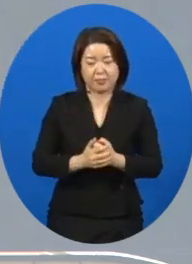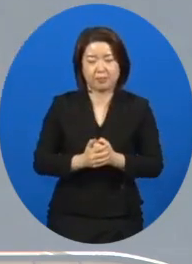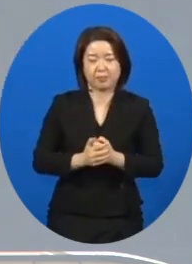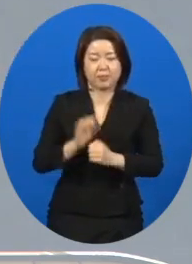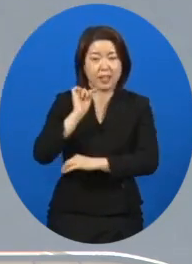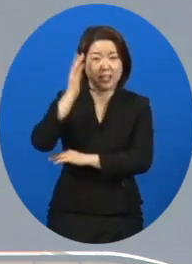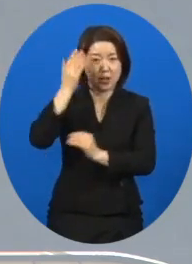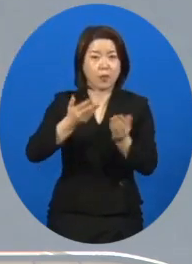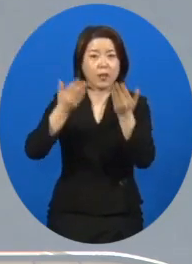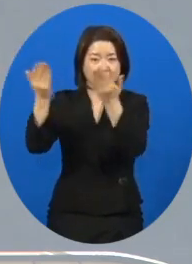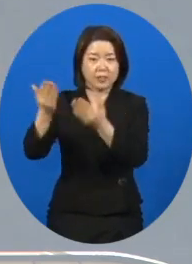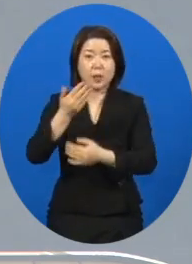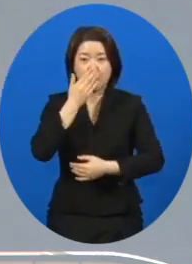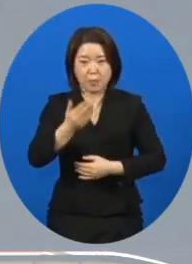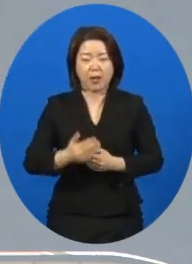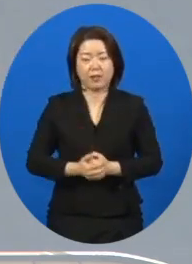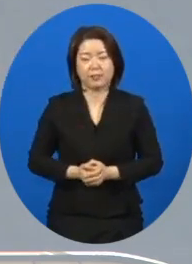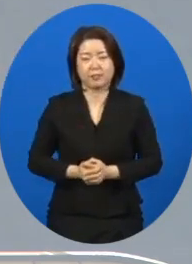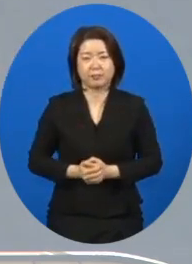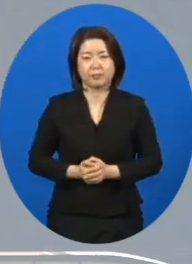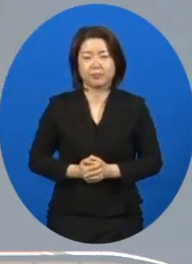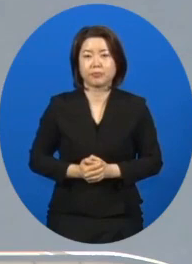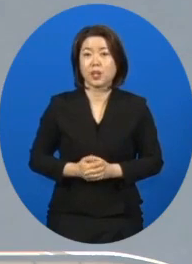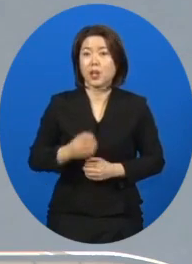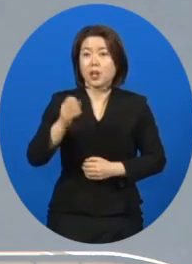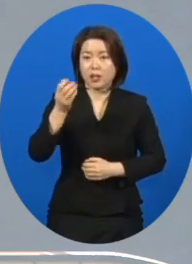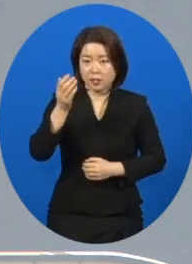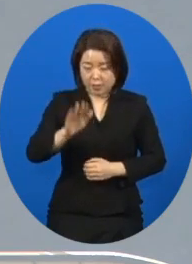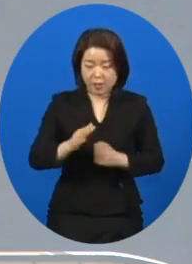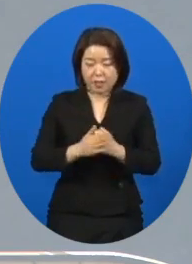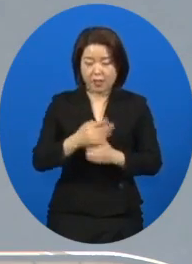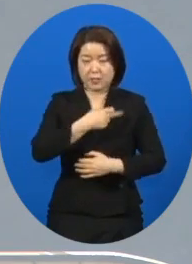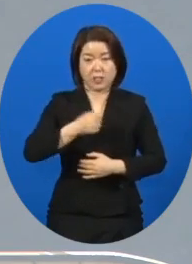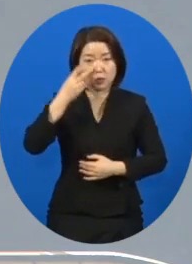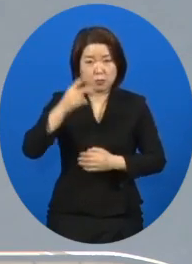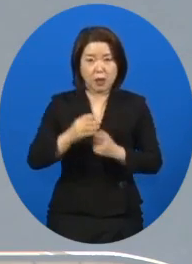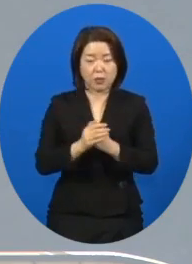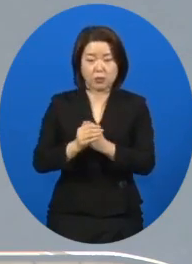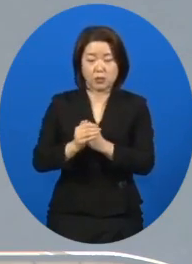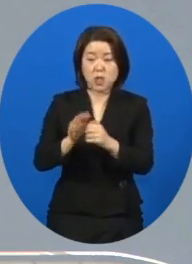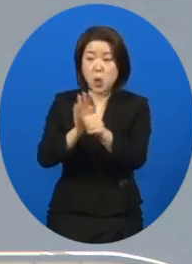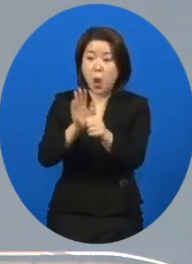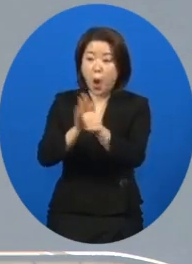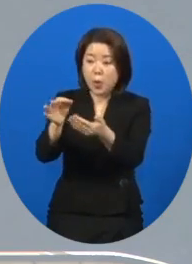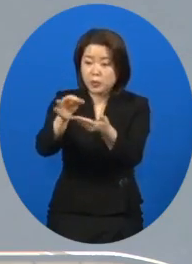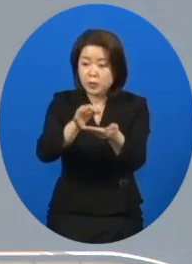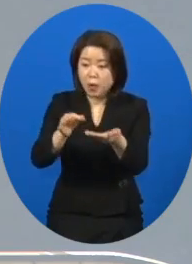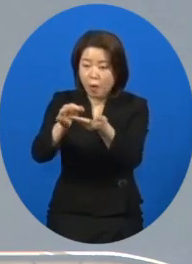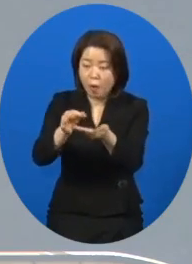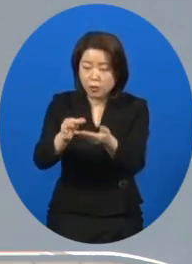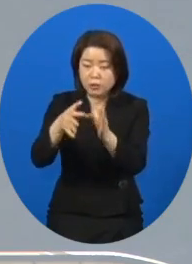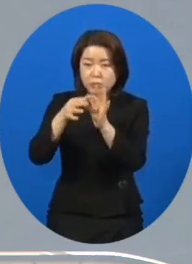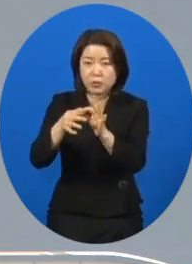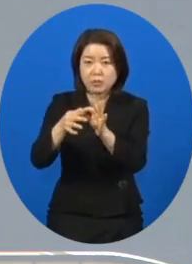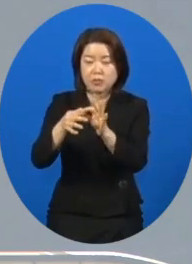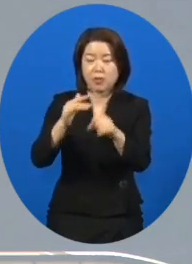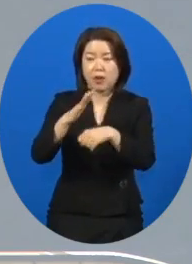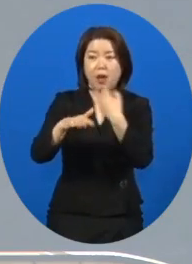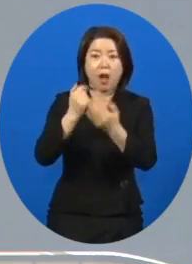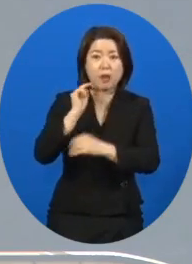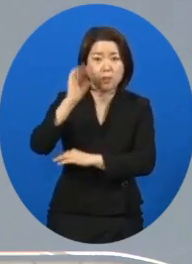영광 돌립니다. 뭐 그럴 수 있죠. 그런데 사도 바울은 구제 헌금을 통해서 하나님께 영광을